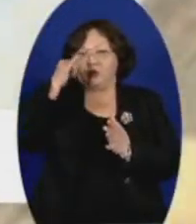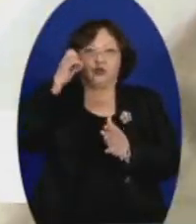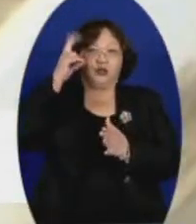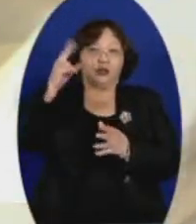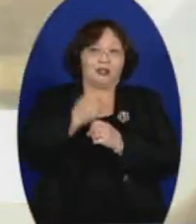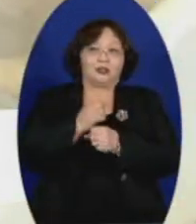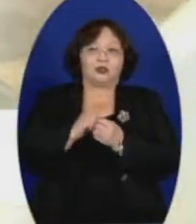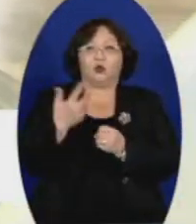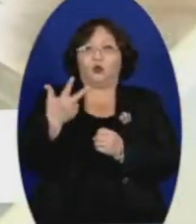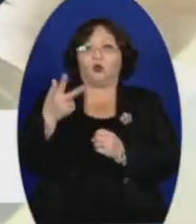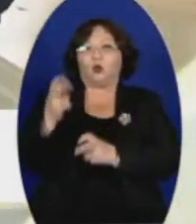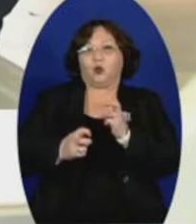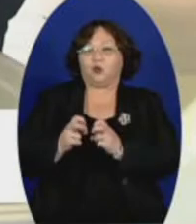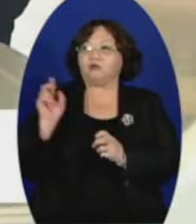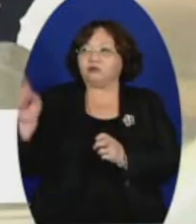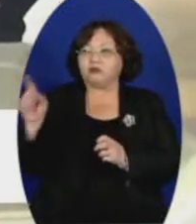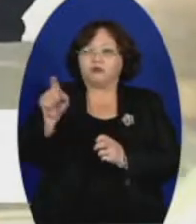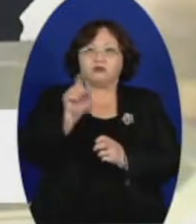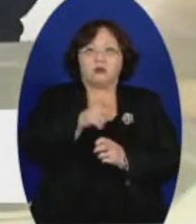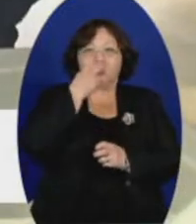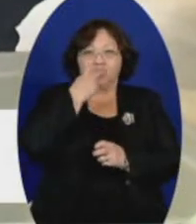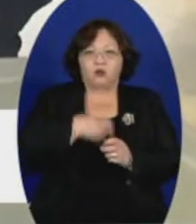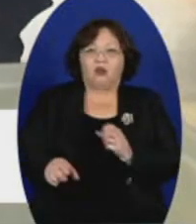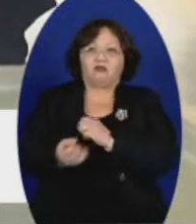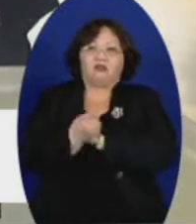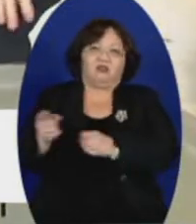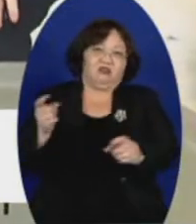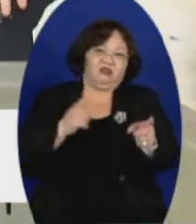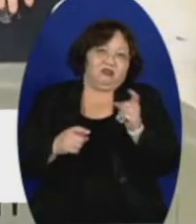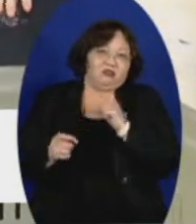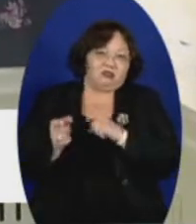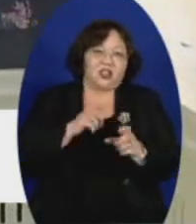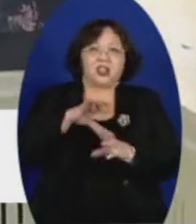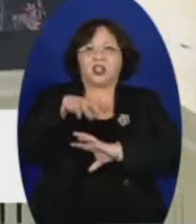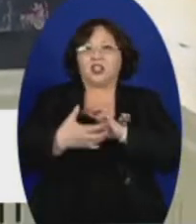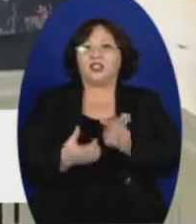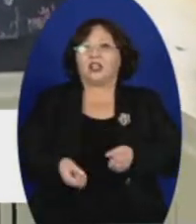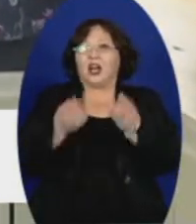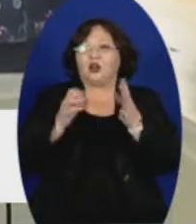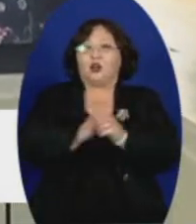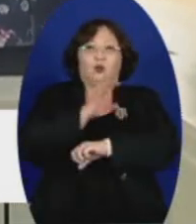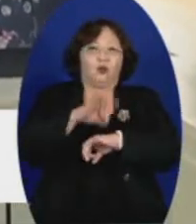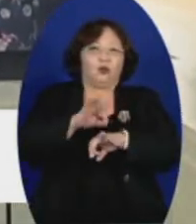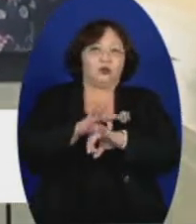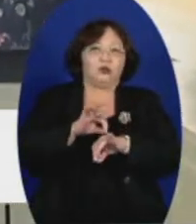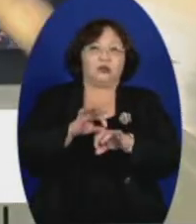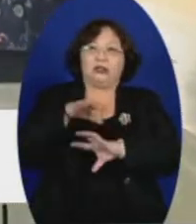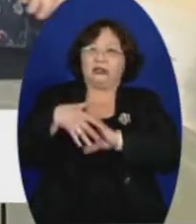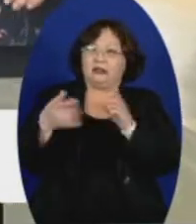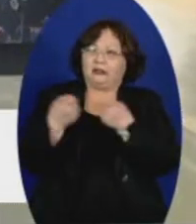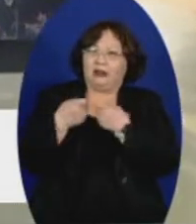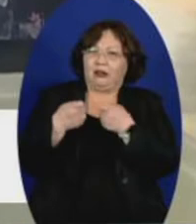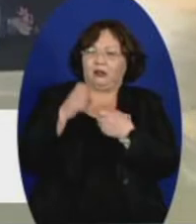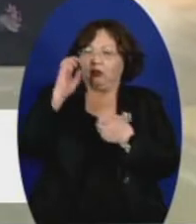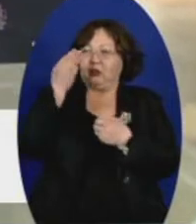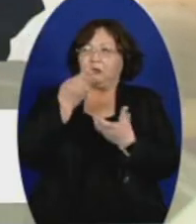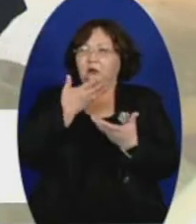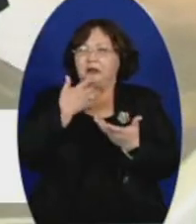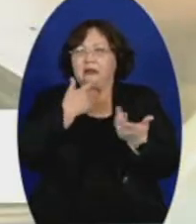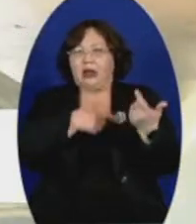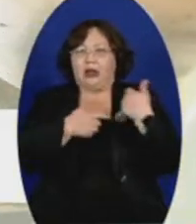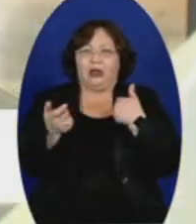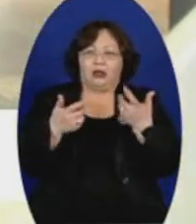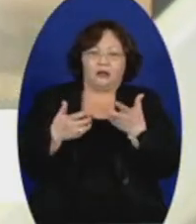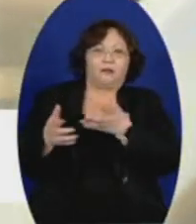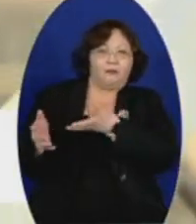удирдлагууд бол онцолж байгаа юм. Өөрөөр хэлэх юм бол өнөөдөр дэлхийн нийтэд үүссэн цар тахал болоод геополитикийн ойлгомжгүй байдал нь бордооны үн өсөхөд